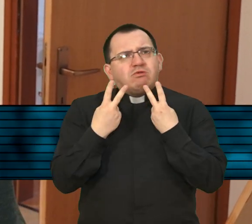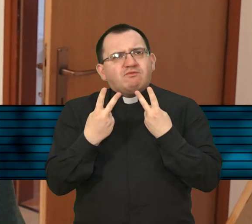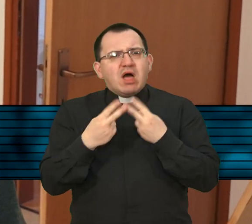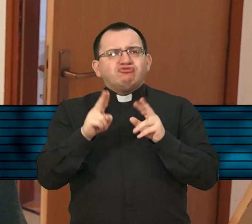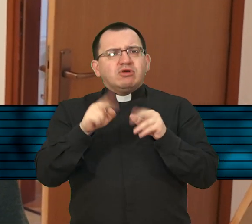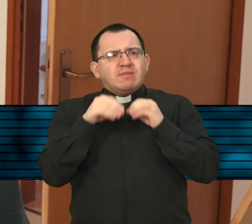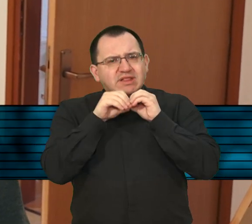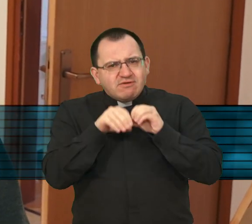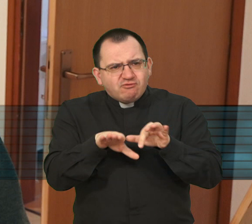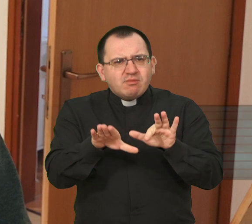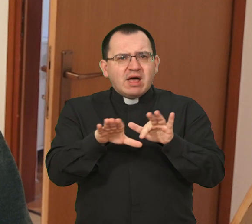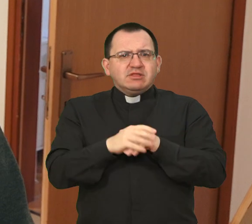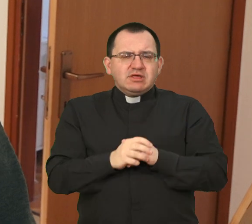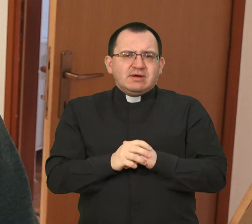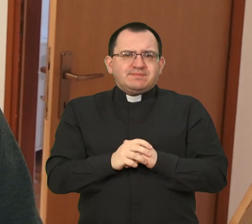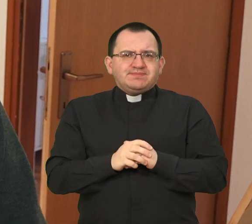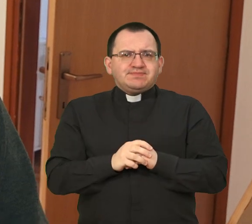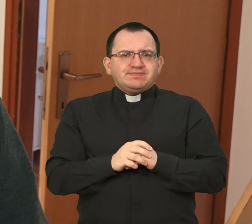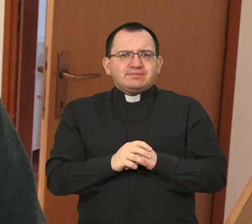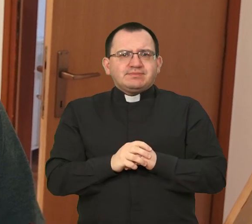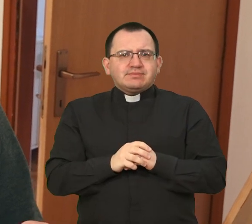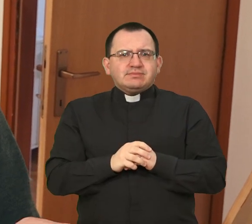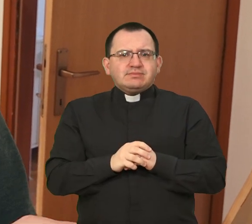imati informaciju.